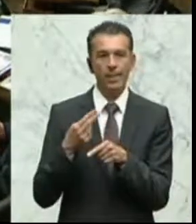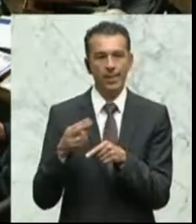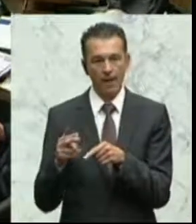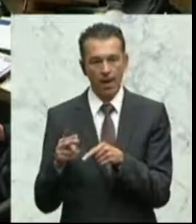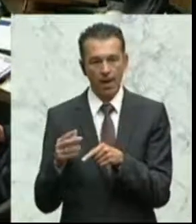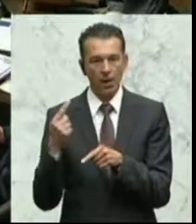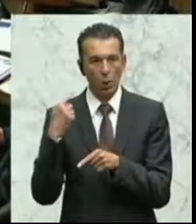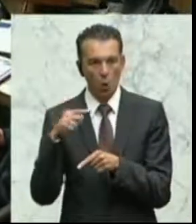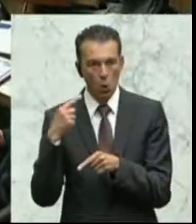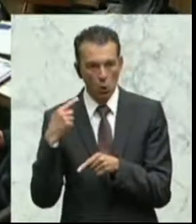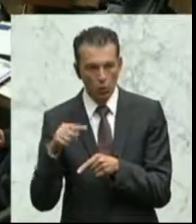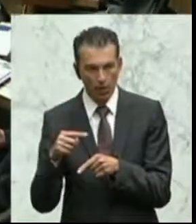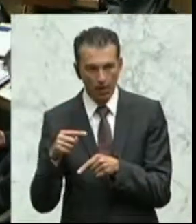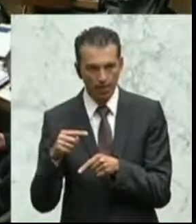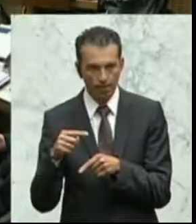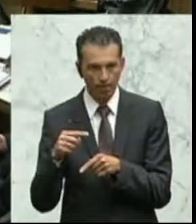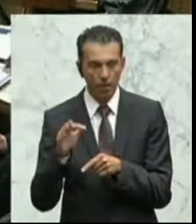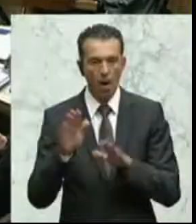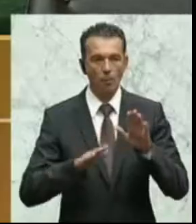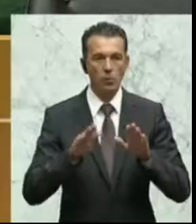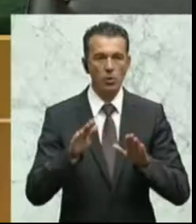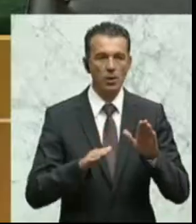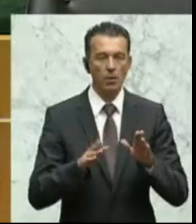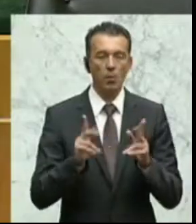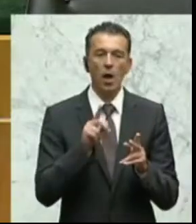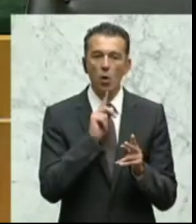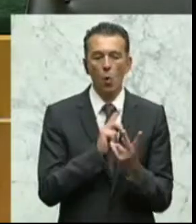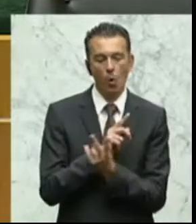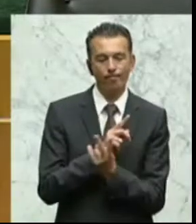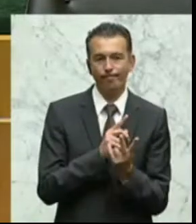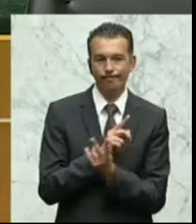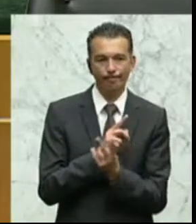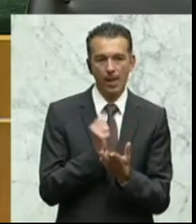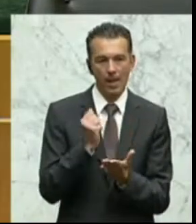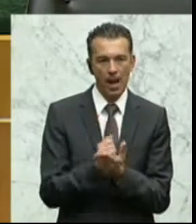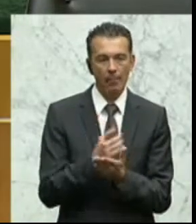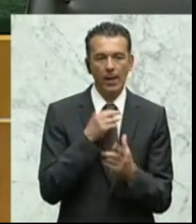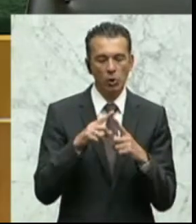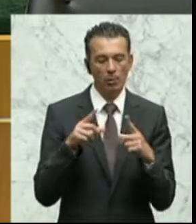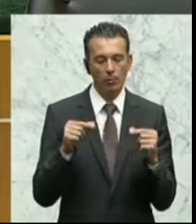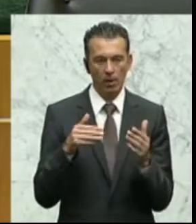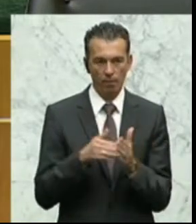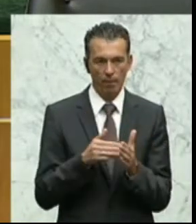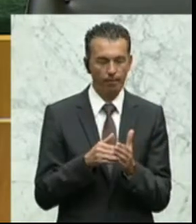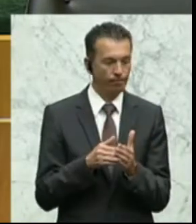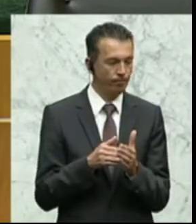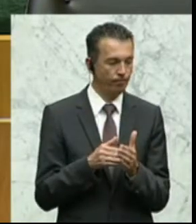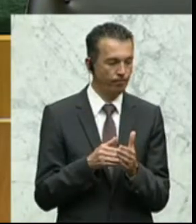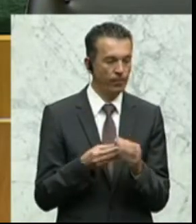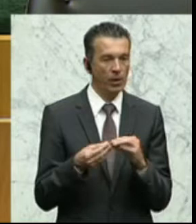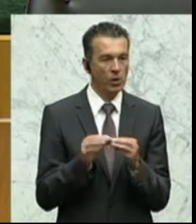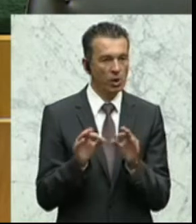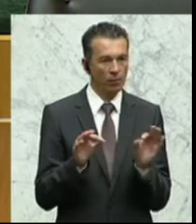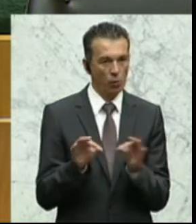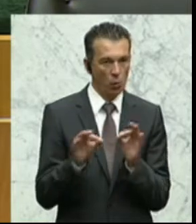die rosafarbenen. Für die Abstimmung können ausschließlich diese amtlichen Stimmzettel verwendet werden. Gemäß der Geschäftsordnung werden die